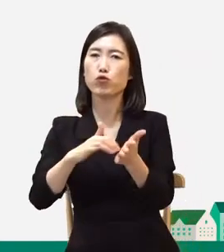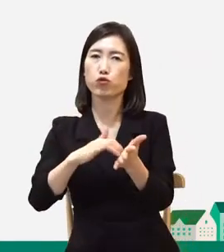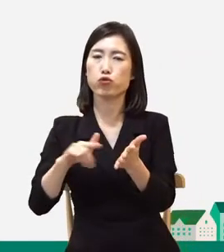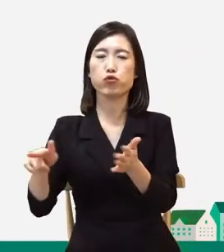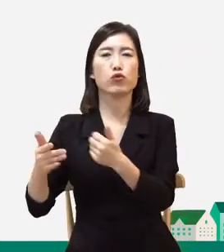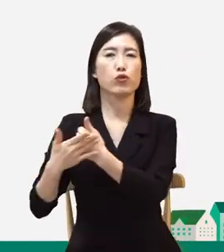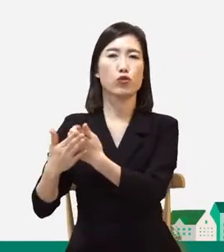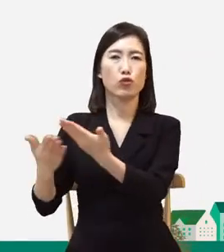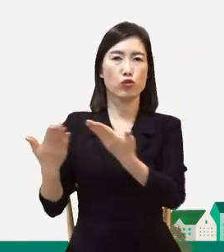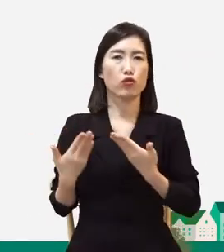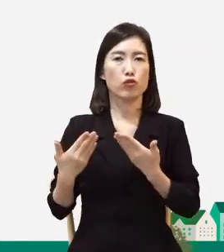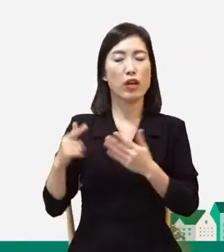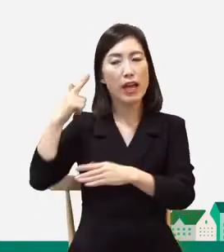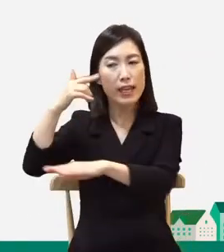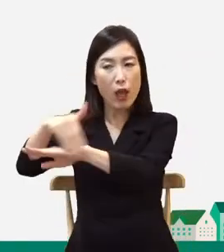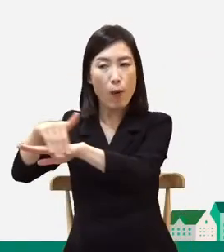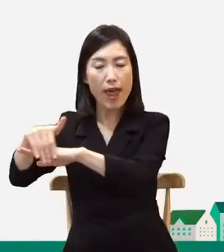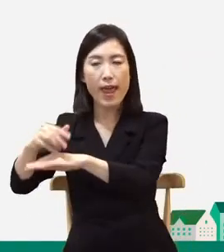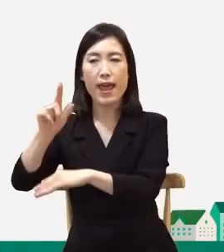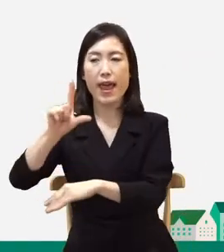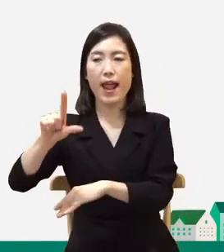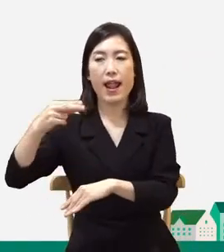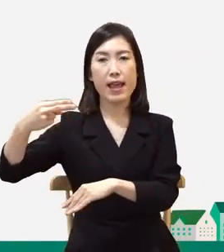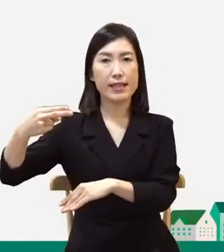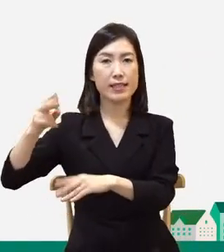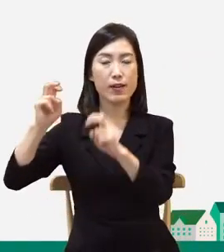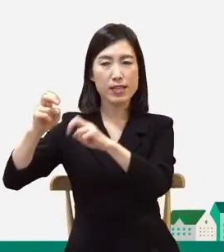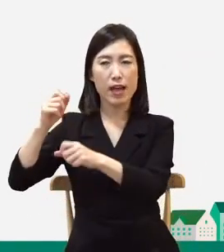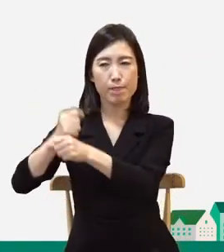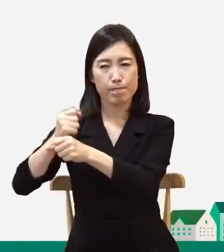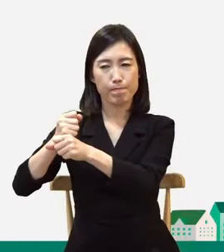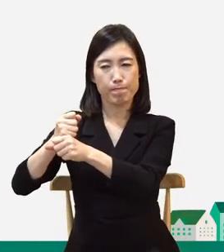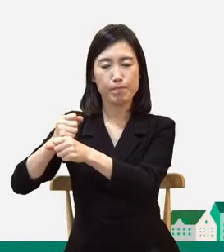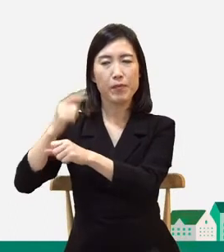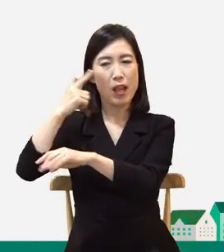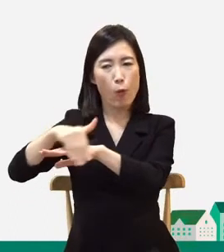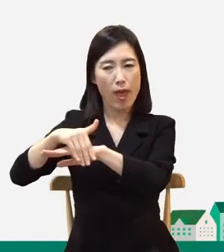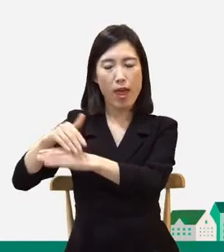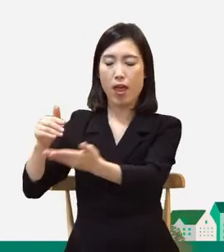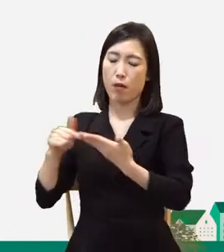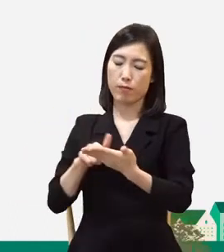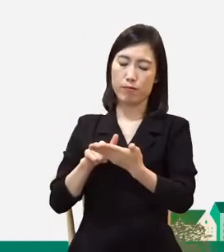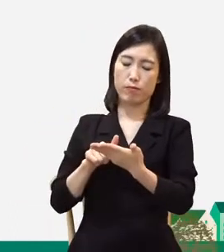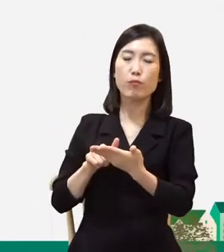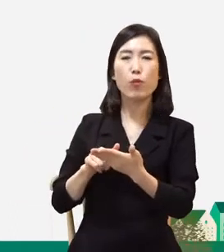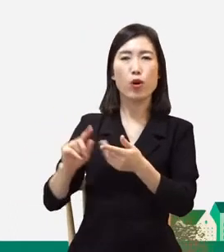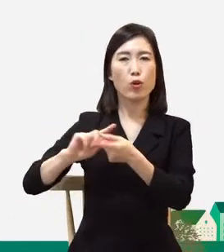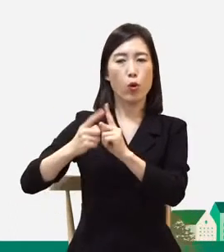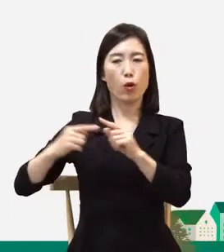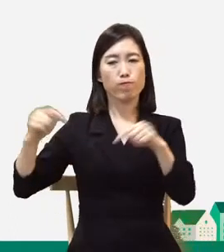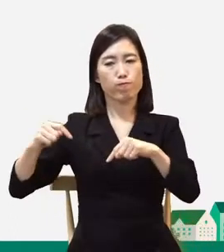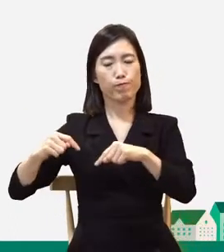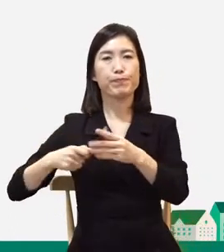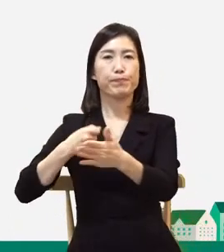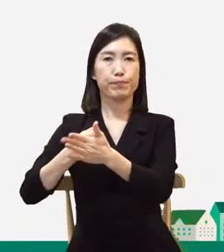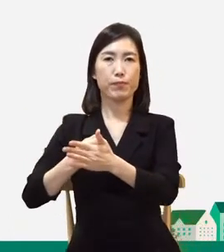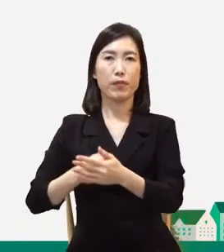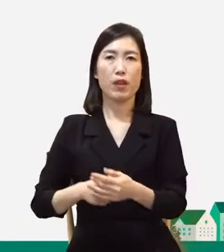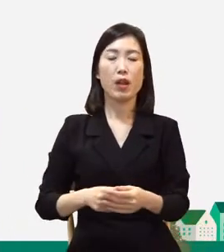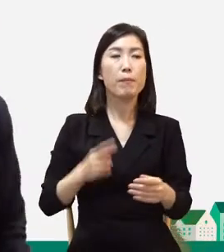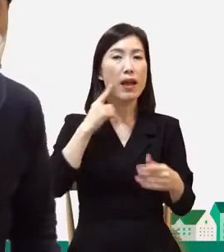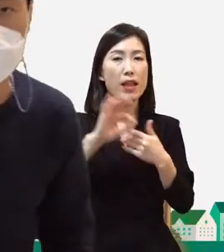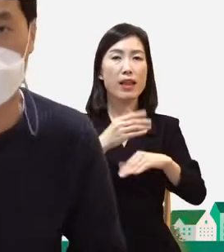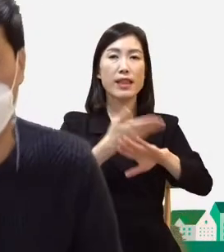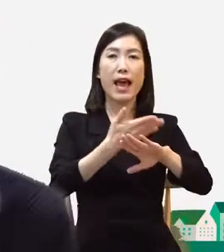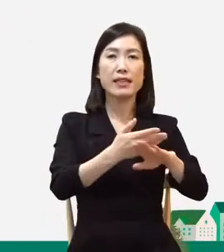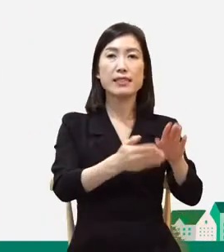이제 수립을 하면 저희들에게 이제 확정이 되고 그 계약을 합니다. 다른 타 시도의 지원주택